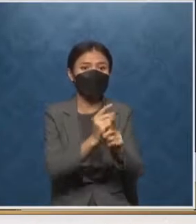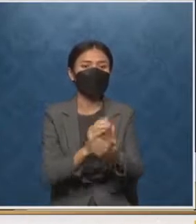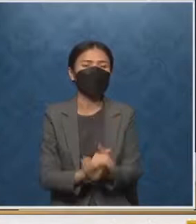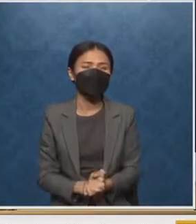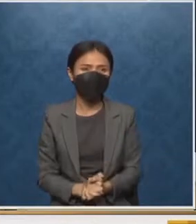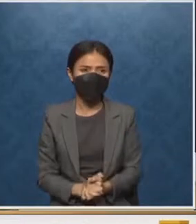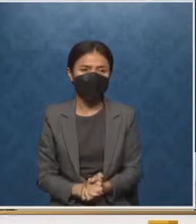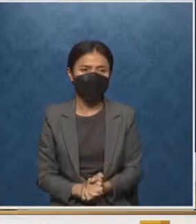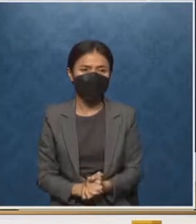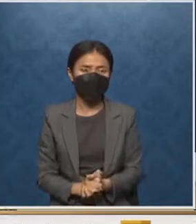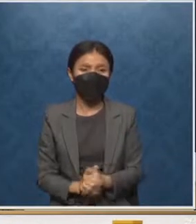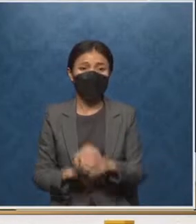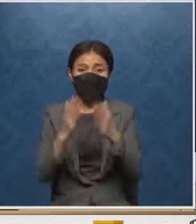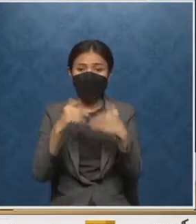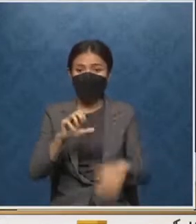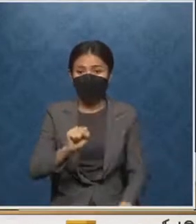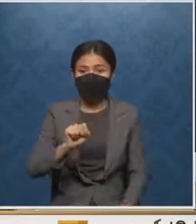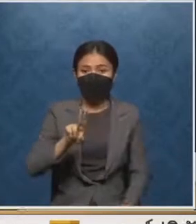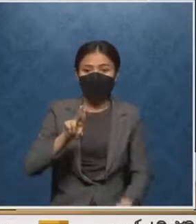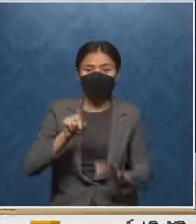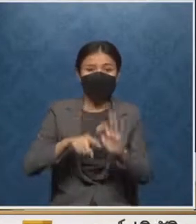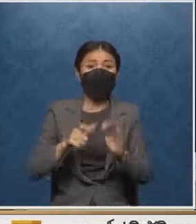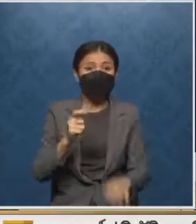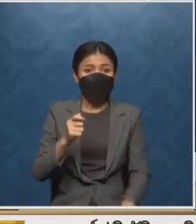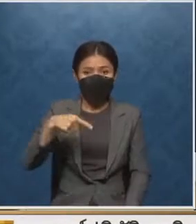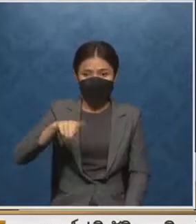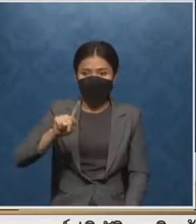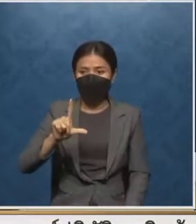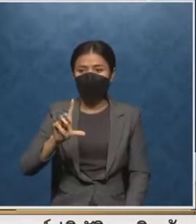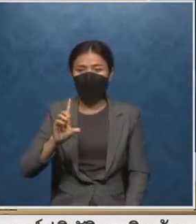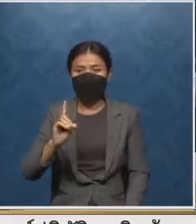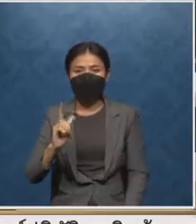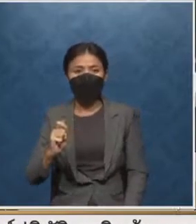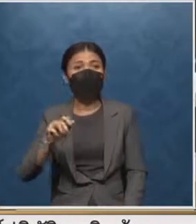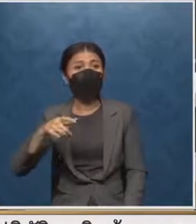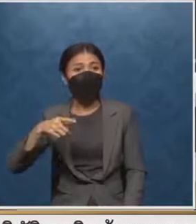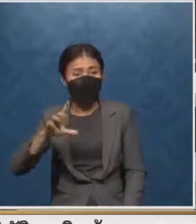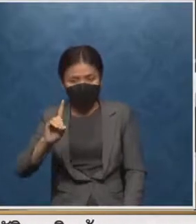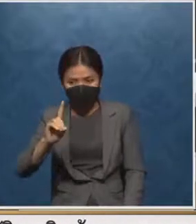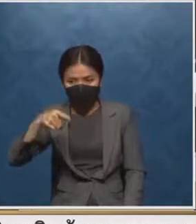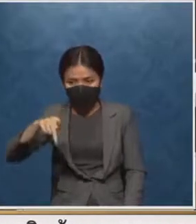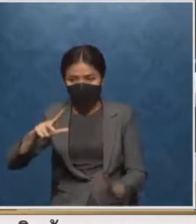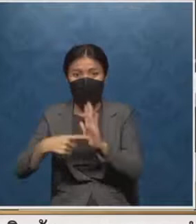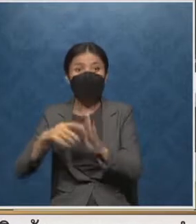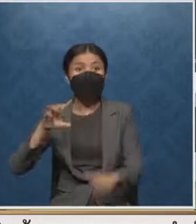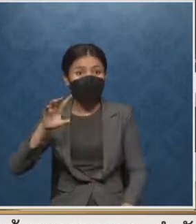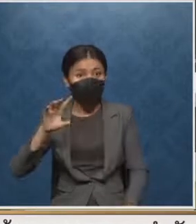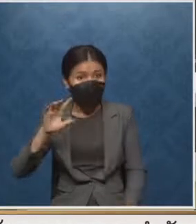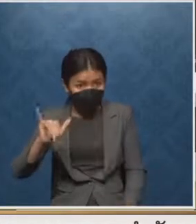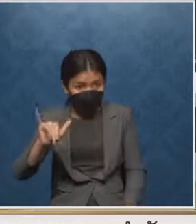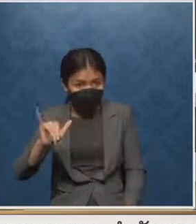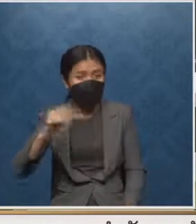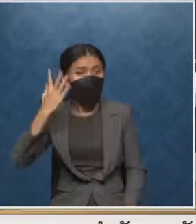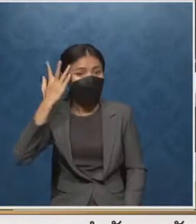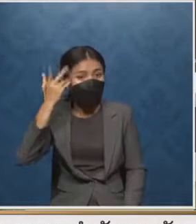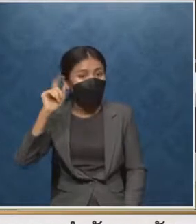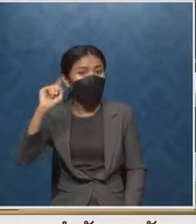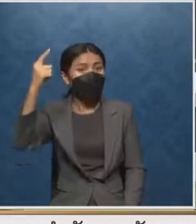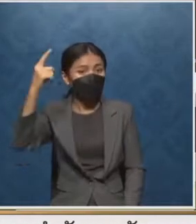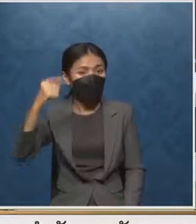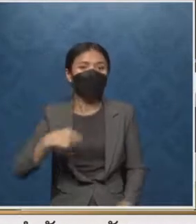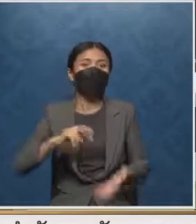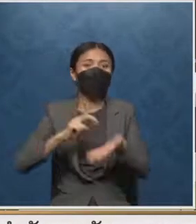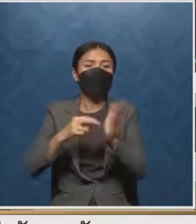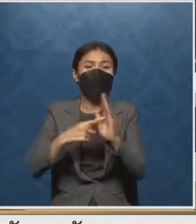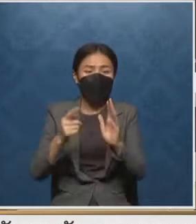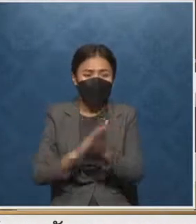นะในวรรคต่อไปสื่อปลอดภัยและสร้างสรรค์หมายความว่าสื่อที่มีเนื้อหาส่งเสริมศีลธรรมจริยธรรมวัฒ